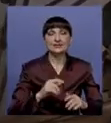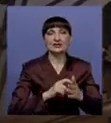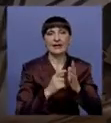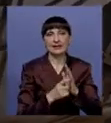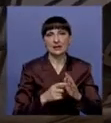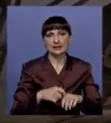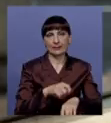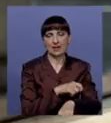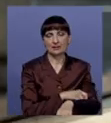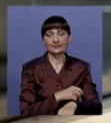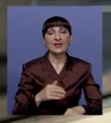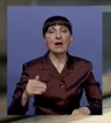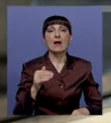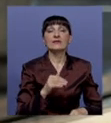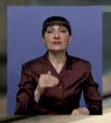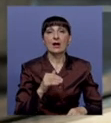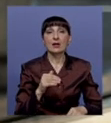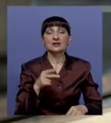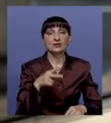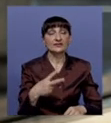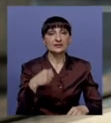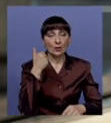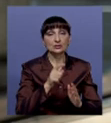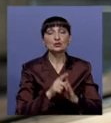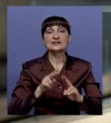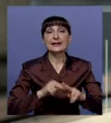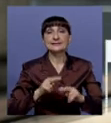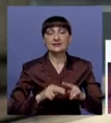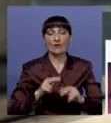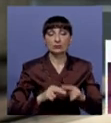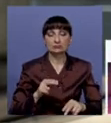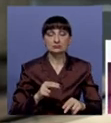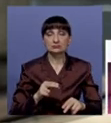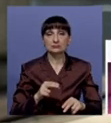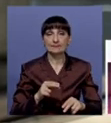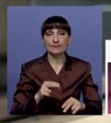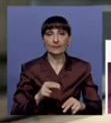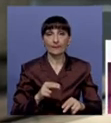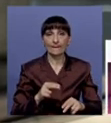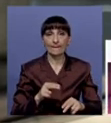квадратных метров. В феврале 2020 года началось строительство